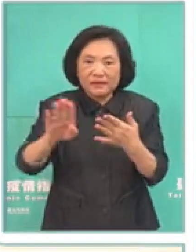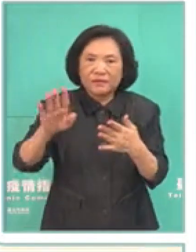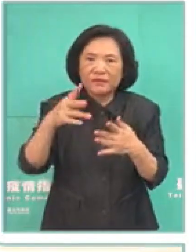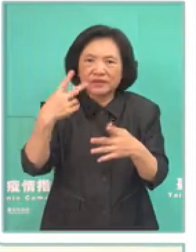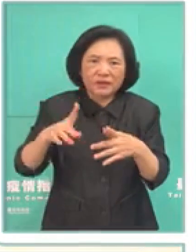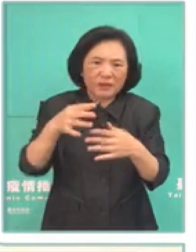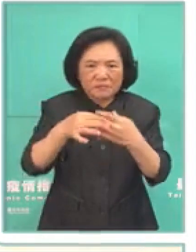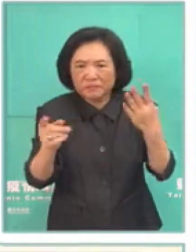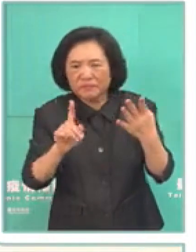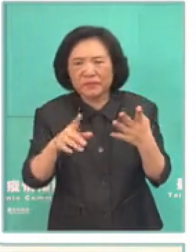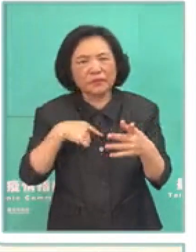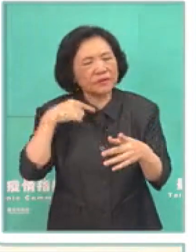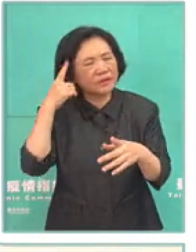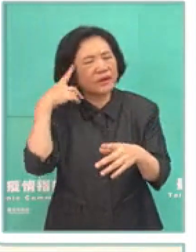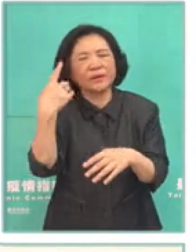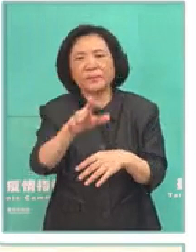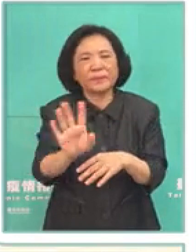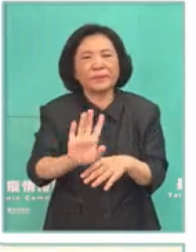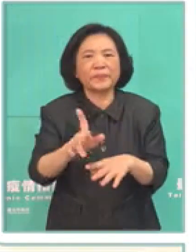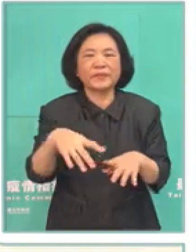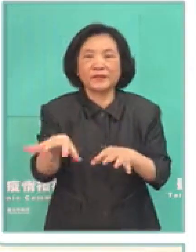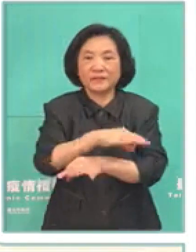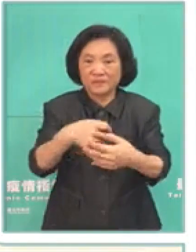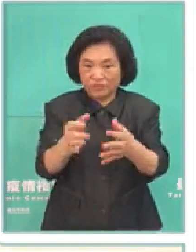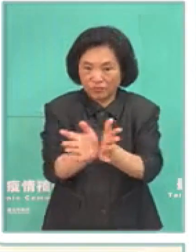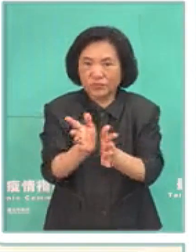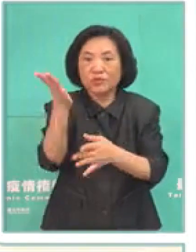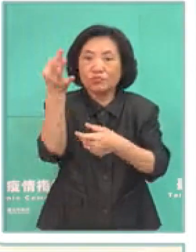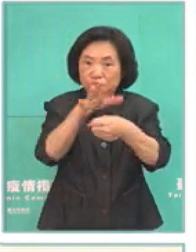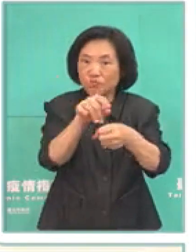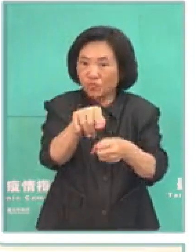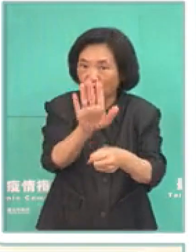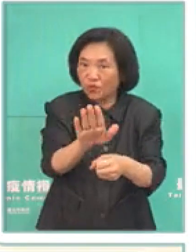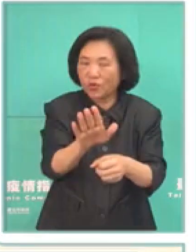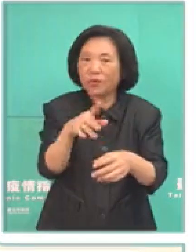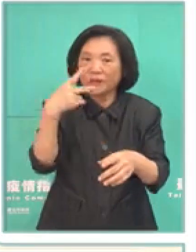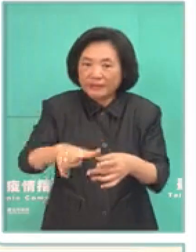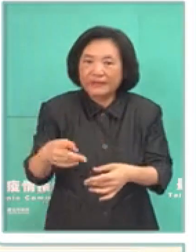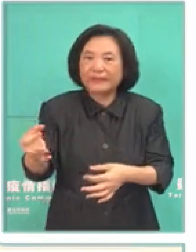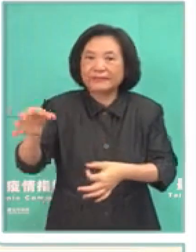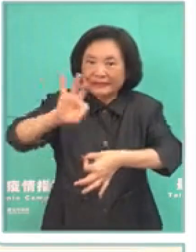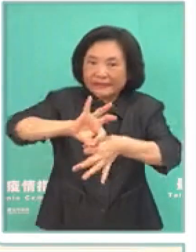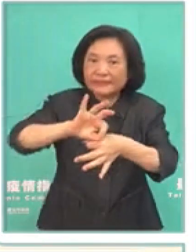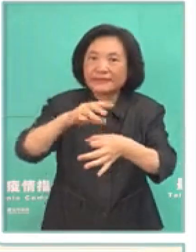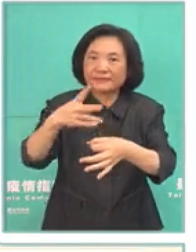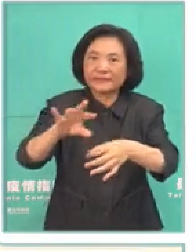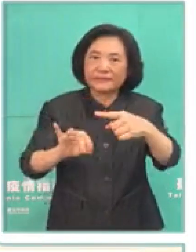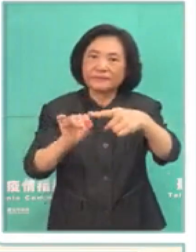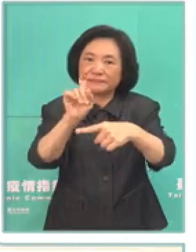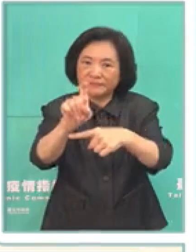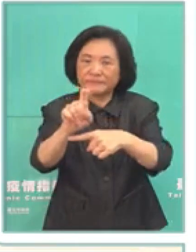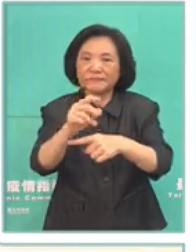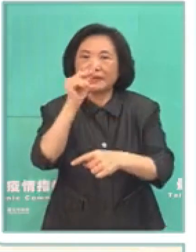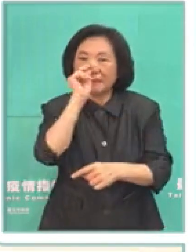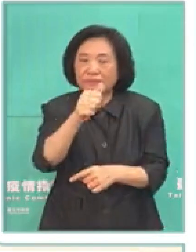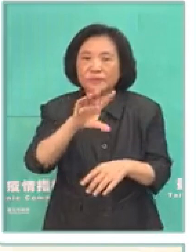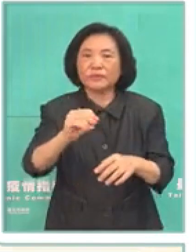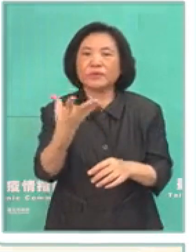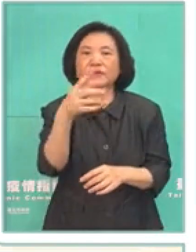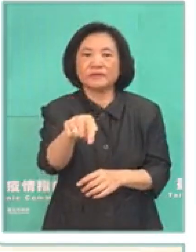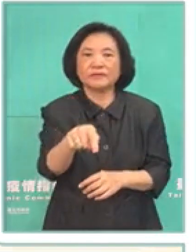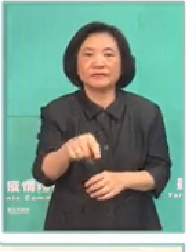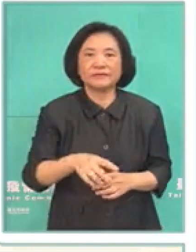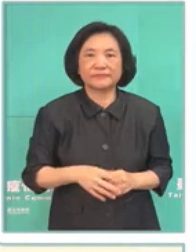目，你知道，直接在经济部的补贴上面，你知道，我们就加一层哦，这是给，特别是给万华地区